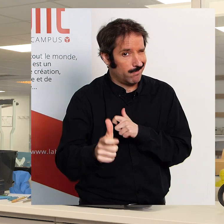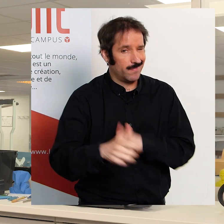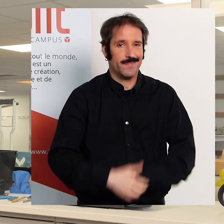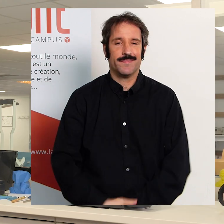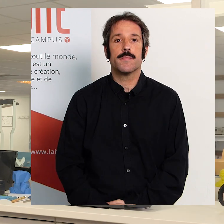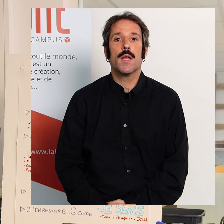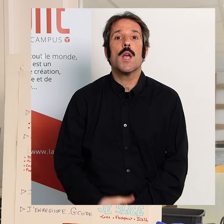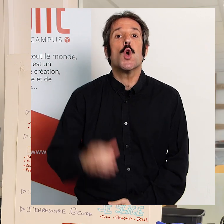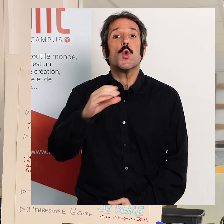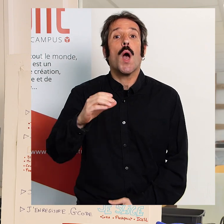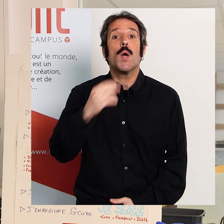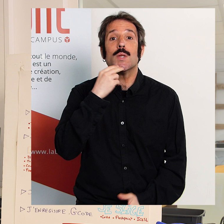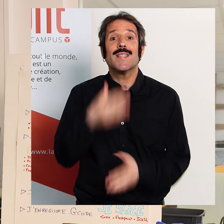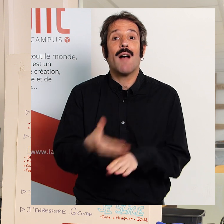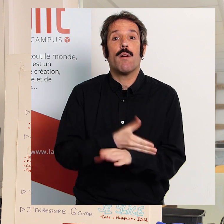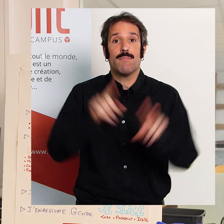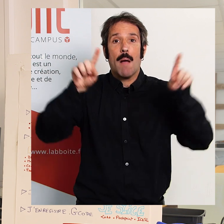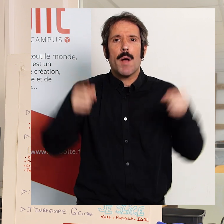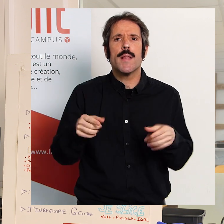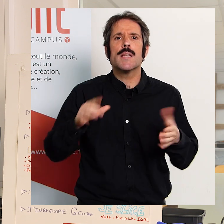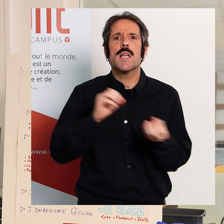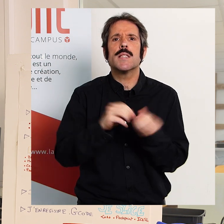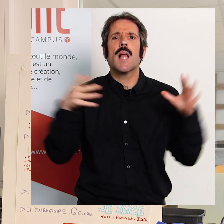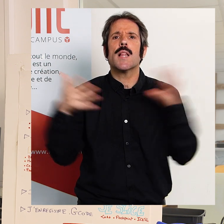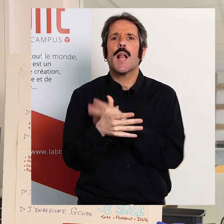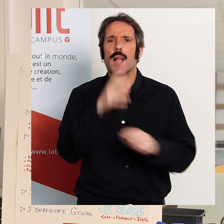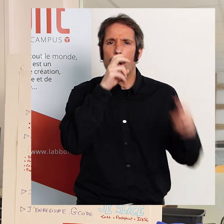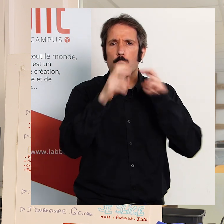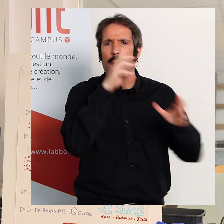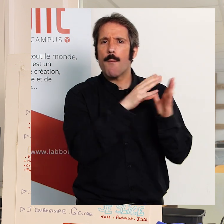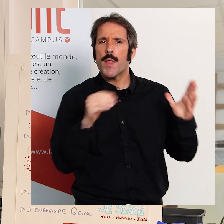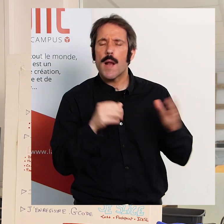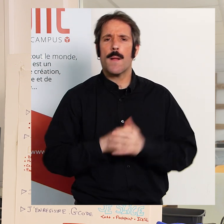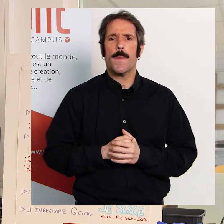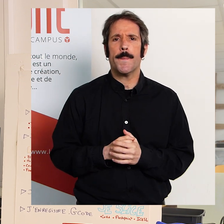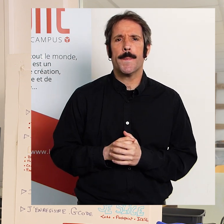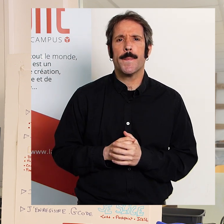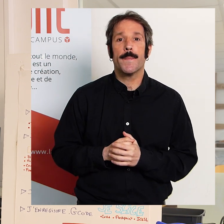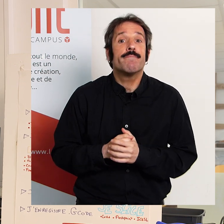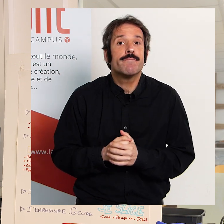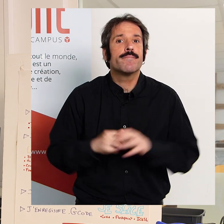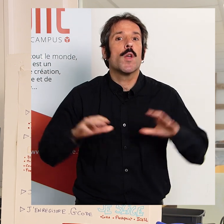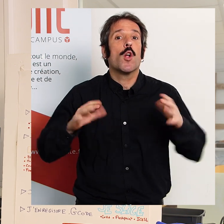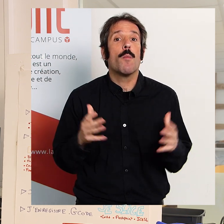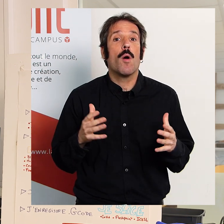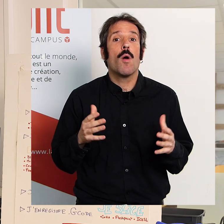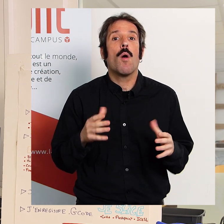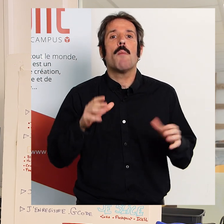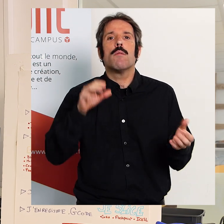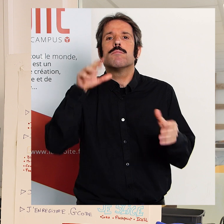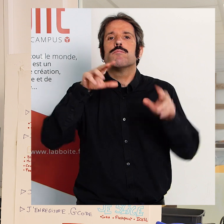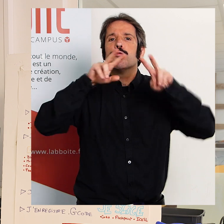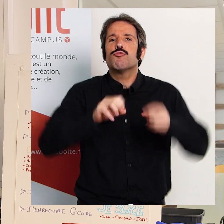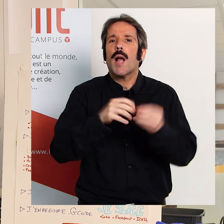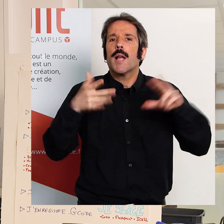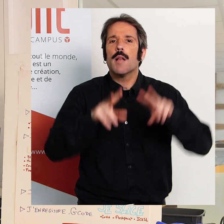maintenant. Alors juste avant d'utiliser Cura, une petite parenthèse sur ces plateformes de récupération de modèles en ligne. Pour cela,